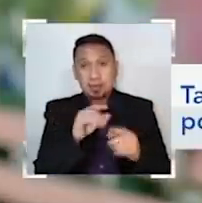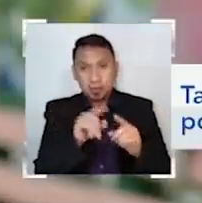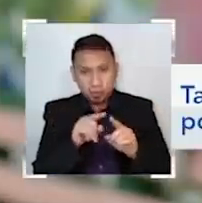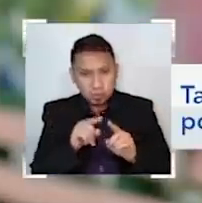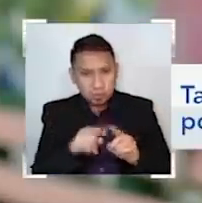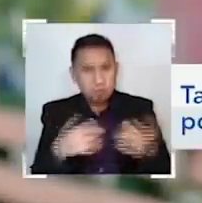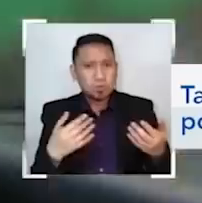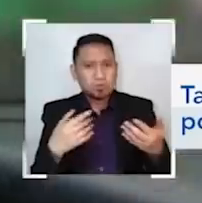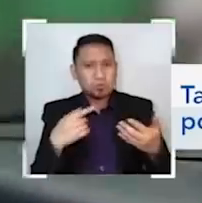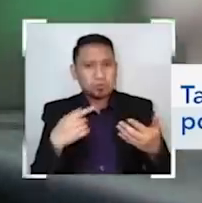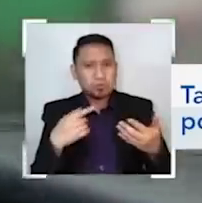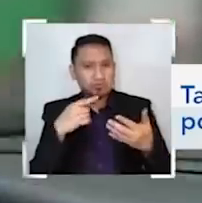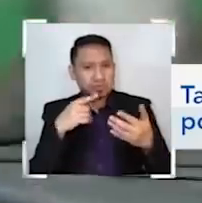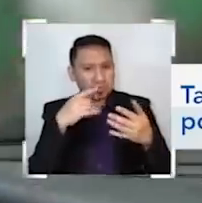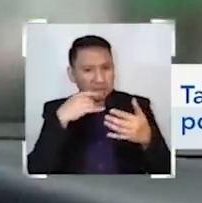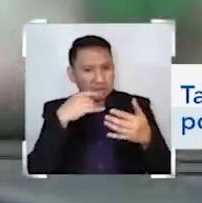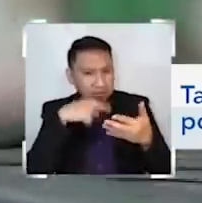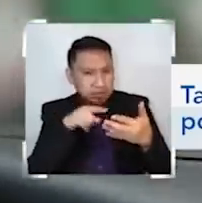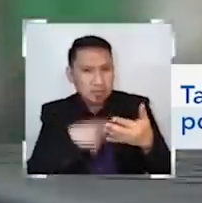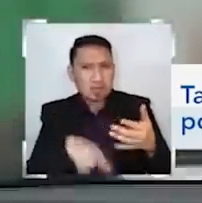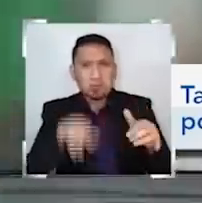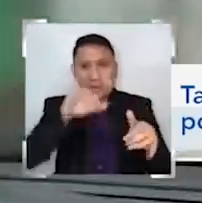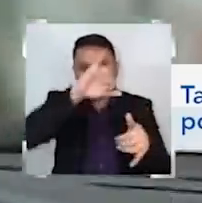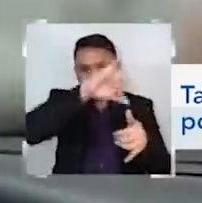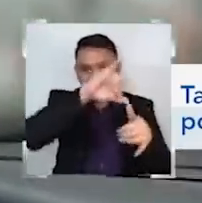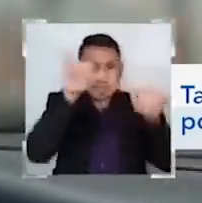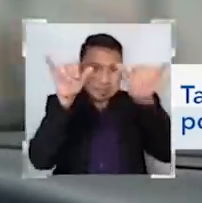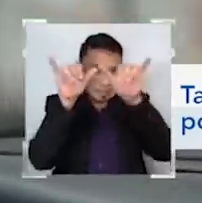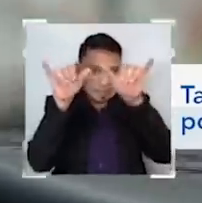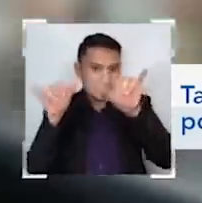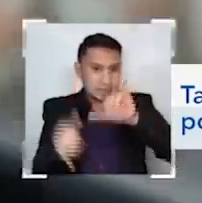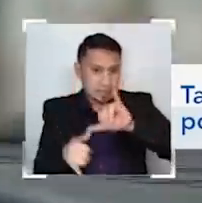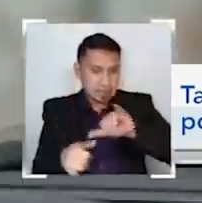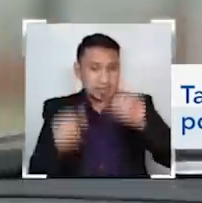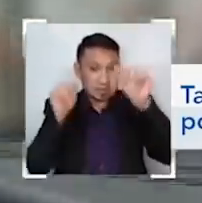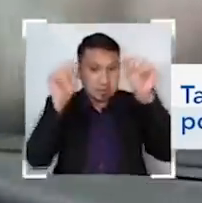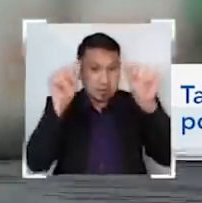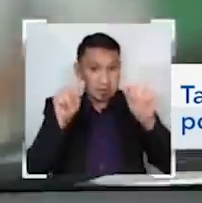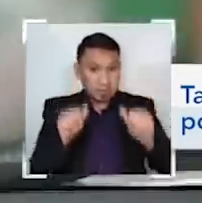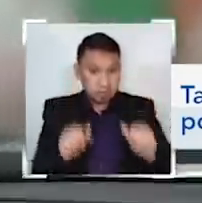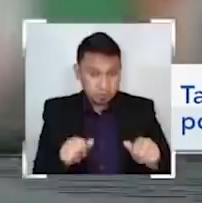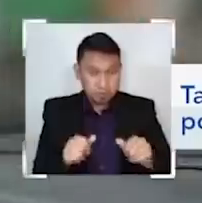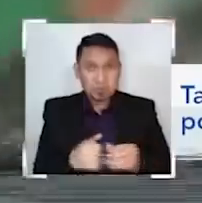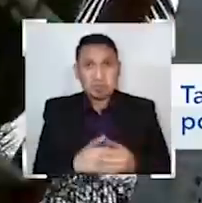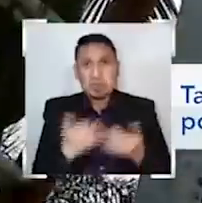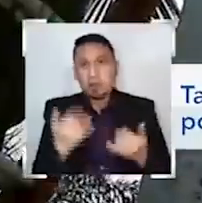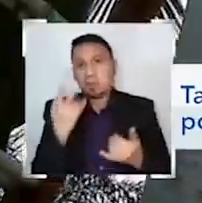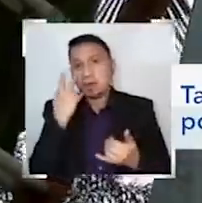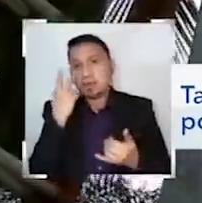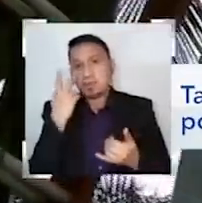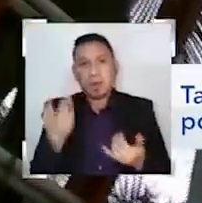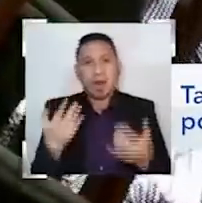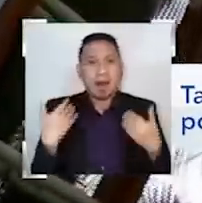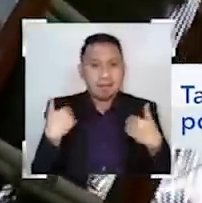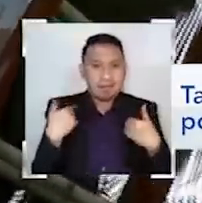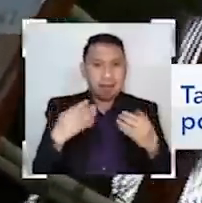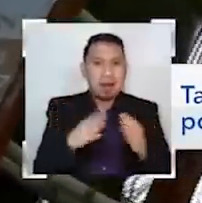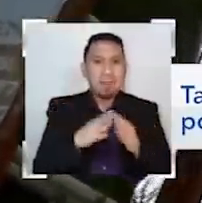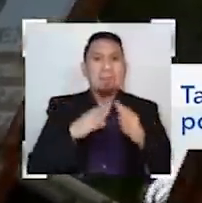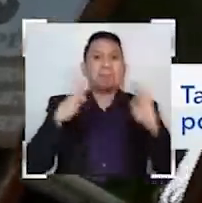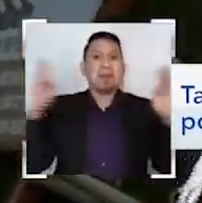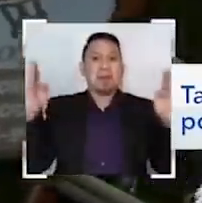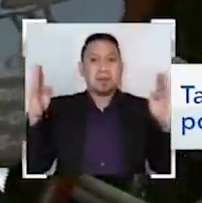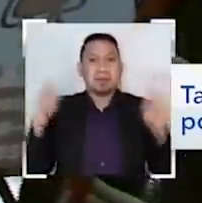ng campaign posters. Sa mga common poster area, nagsulputan ang naglalakihang posters ng mga kandidato. Pero may mga naaktuhan